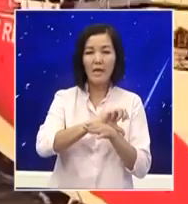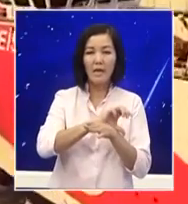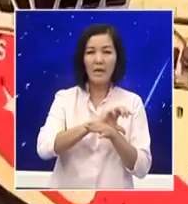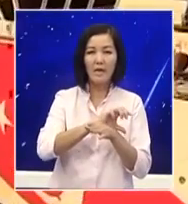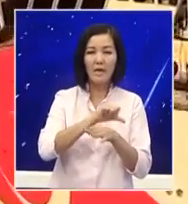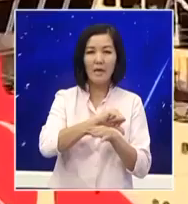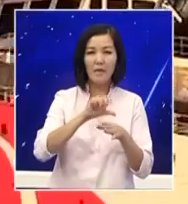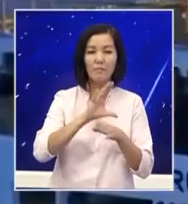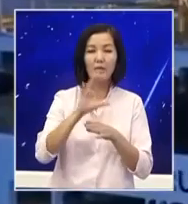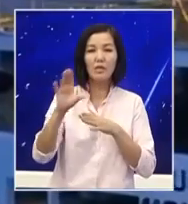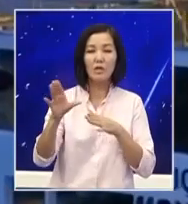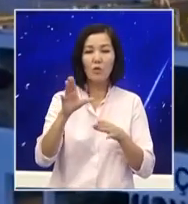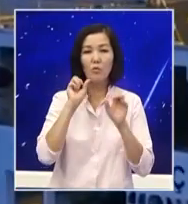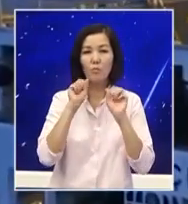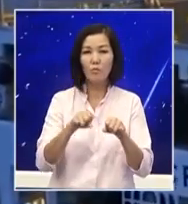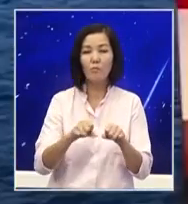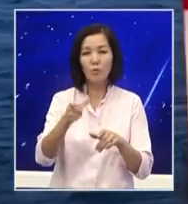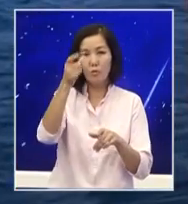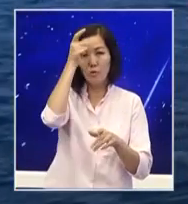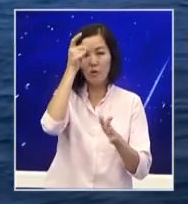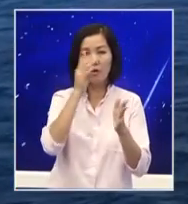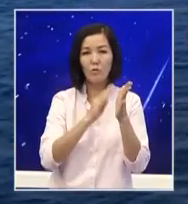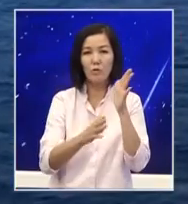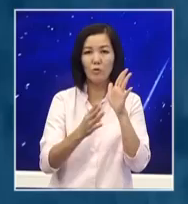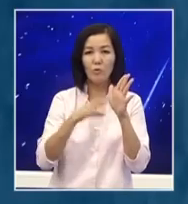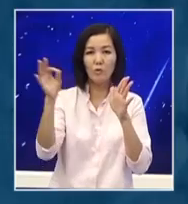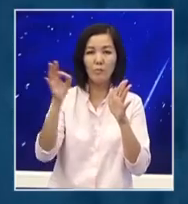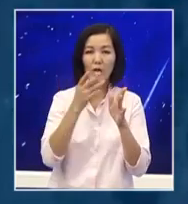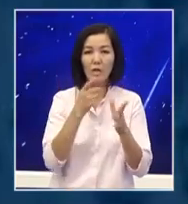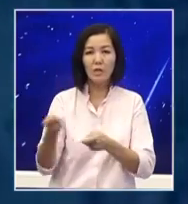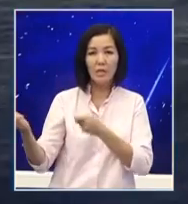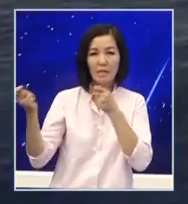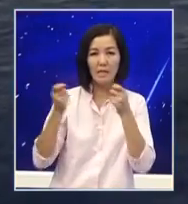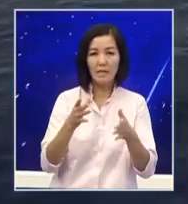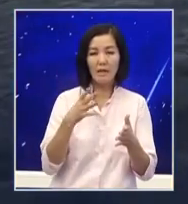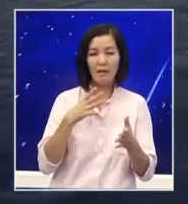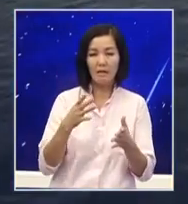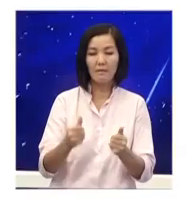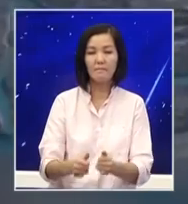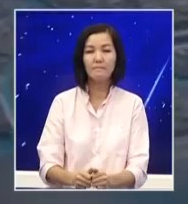Айта кетейік, бұған дейін Түркия бұл өнімнің 99% шетелдерден импорттап отырған.